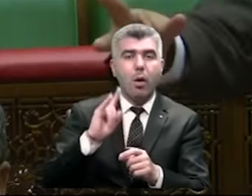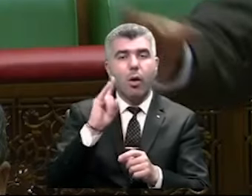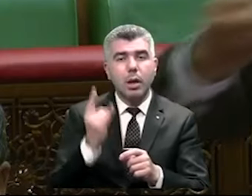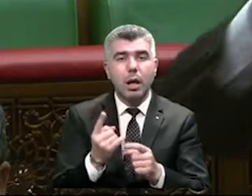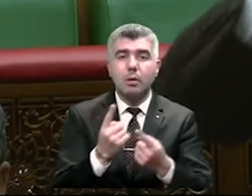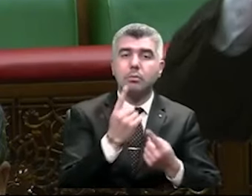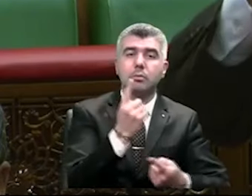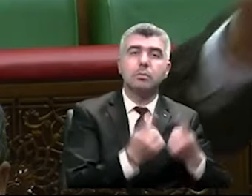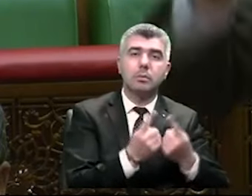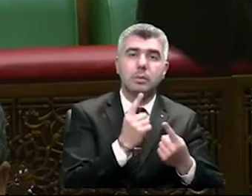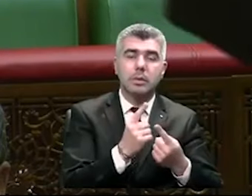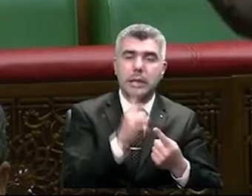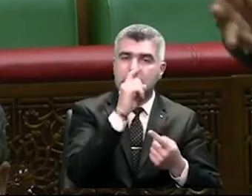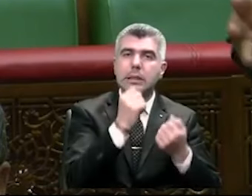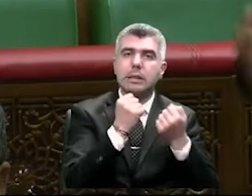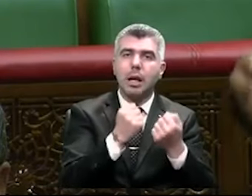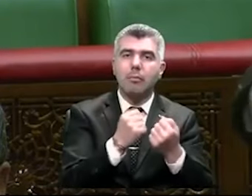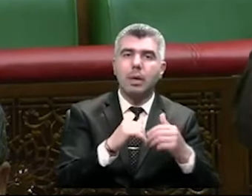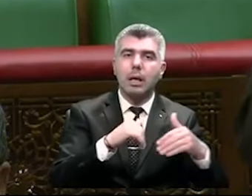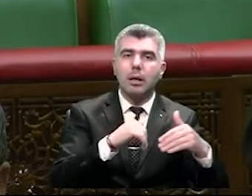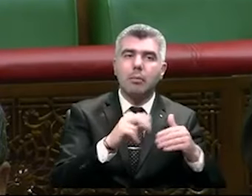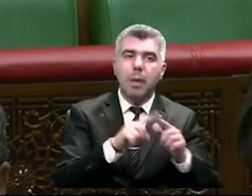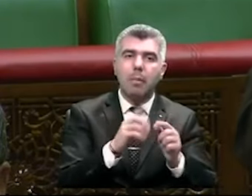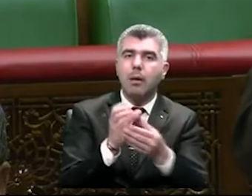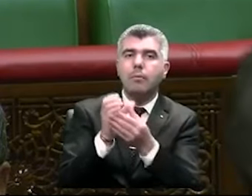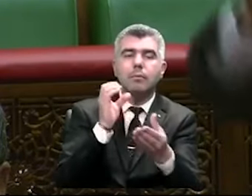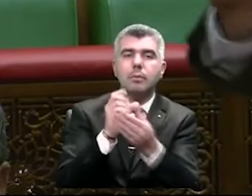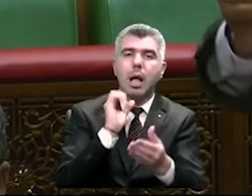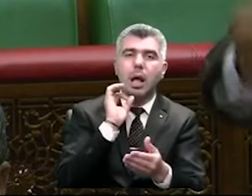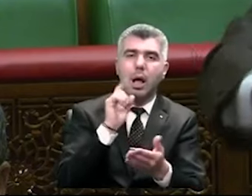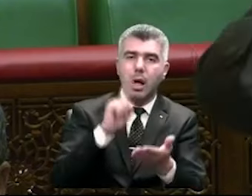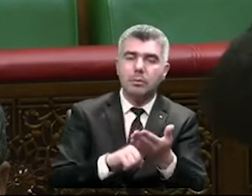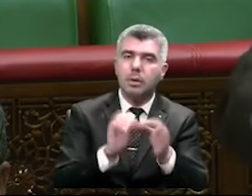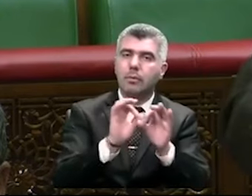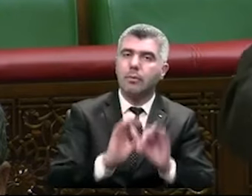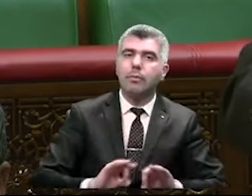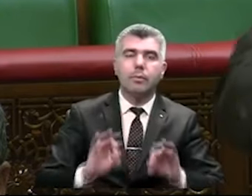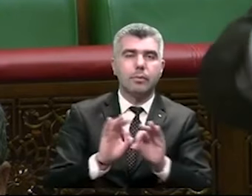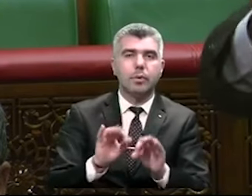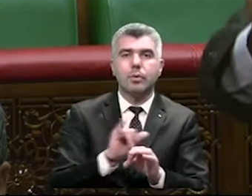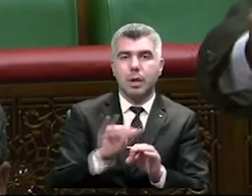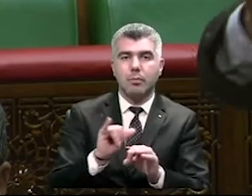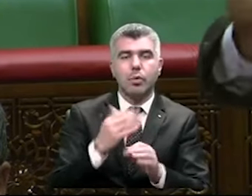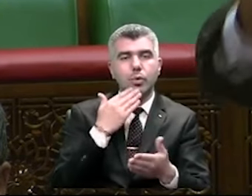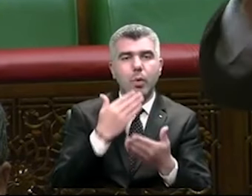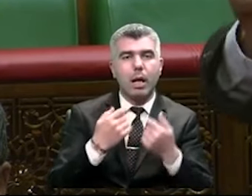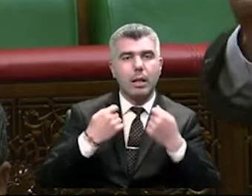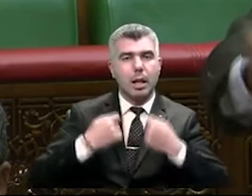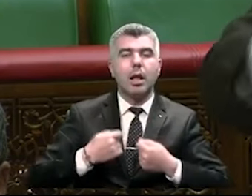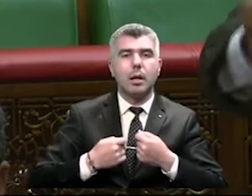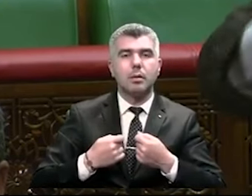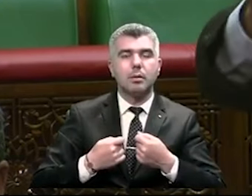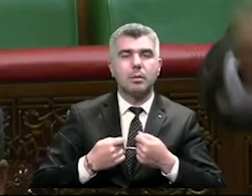لقى عند من بات وهدشي راه كله مرتبط بهذا النقل اللي كتهضر عليها السيد الوزير وبالتالي راه ما بقاش عندنا ما بقاش عندكم